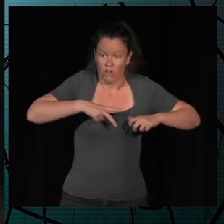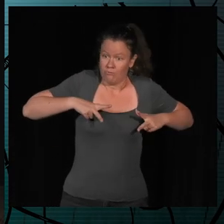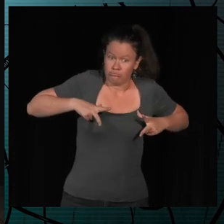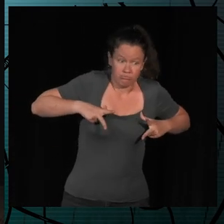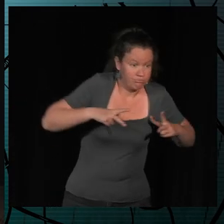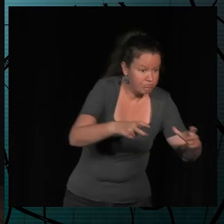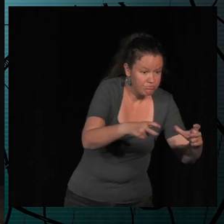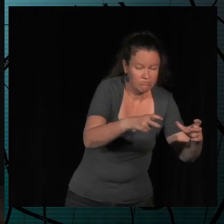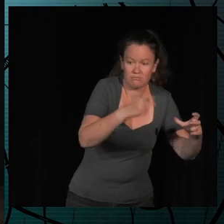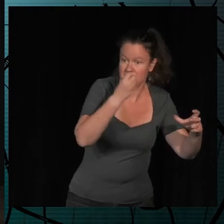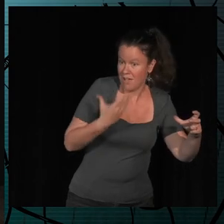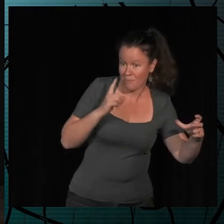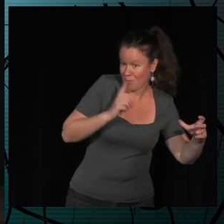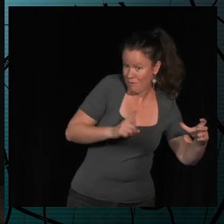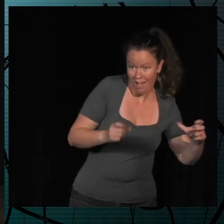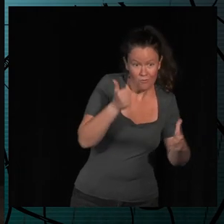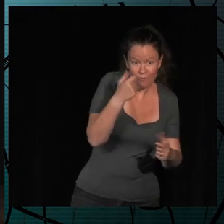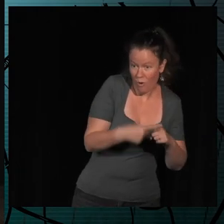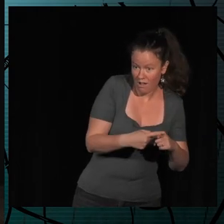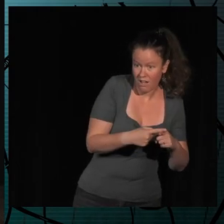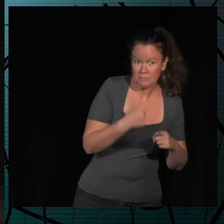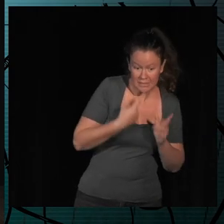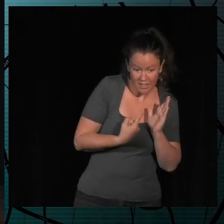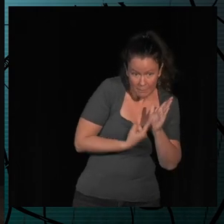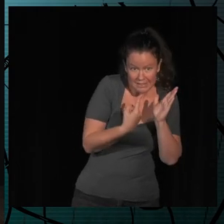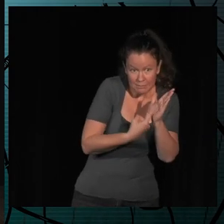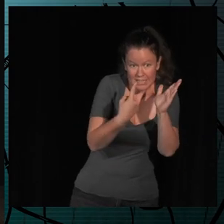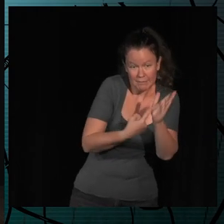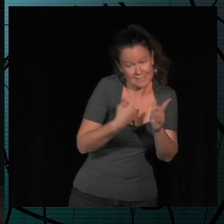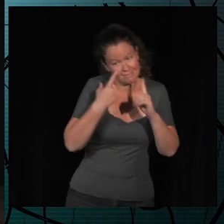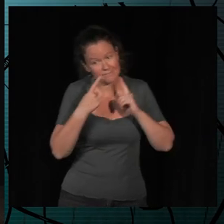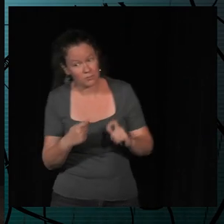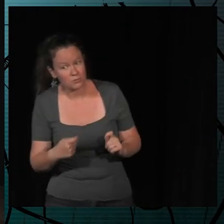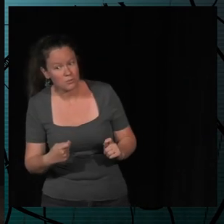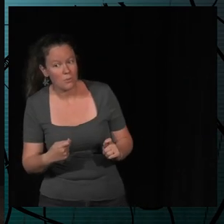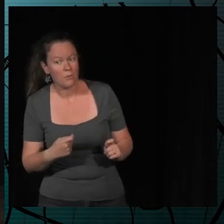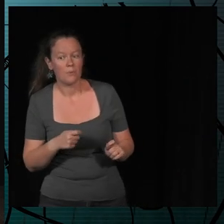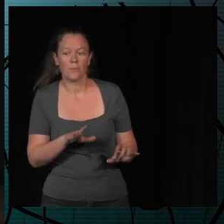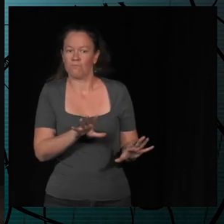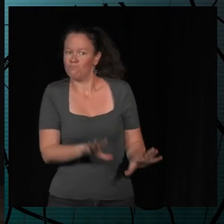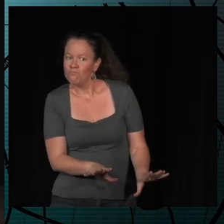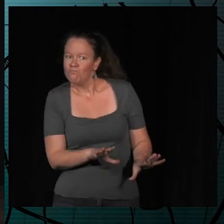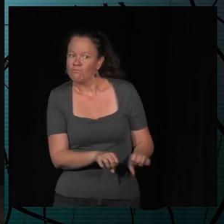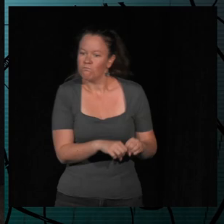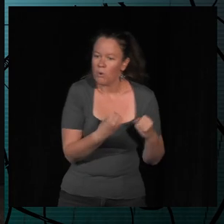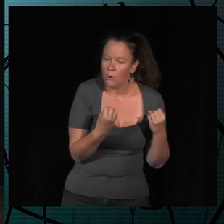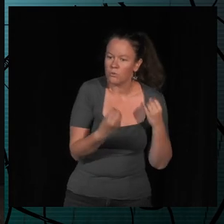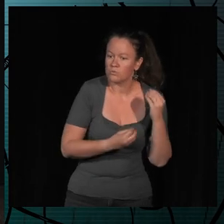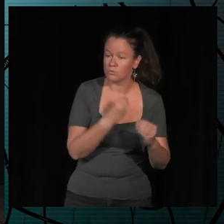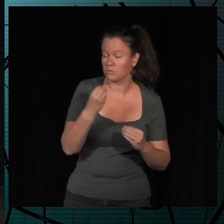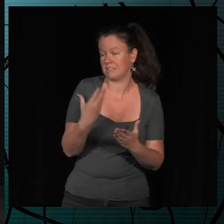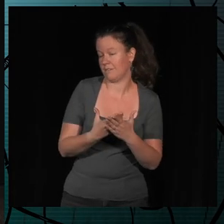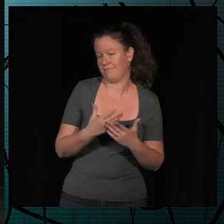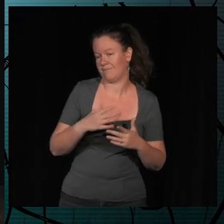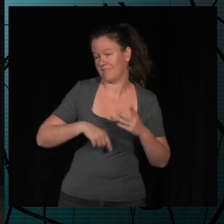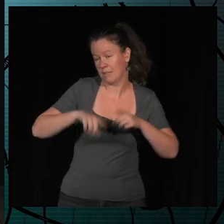ça devient excessif peut-être que là on est sur un autre aspect que l'on peut temporiser et c'est vrai que sur l'histoire de l'addiction bon